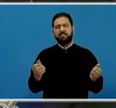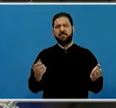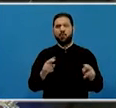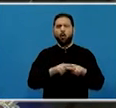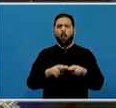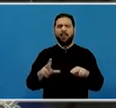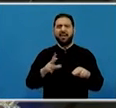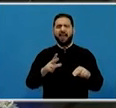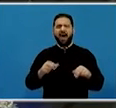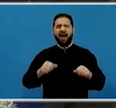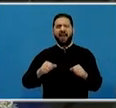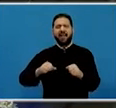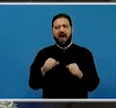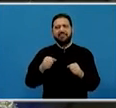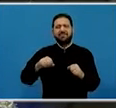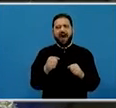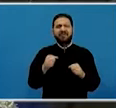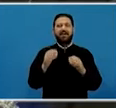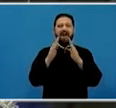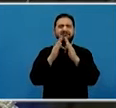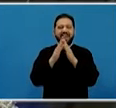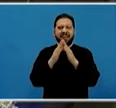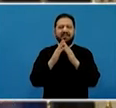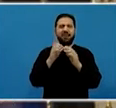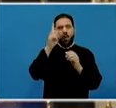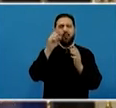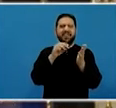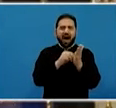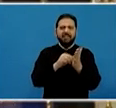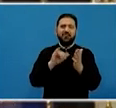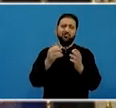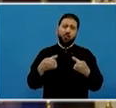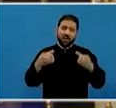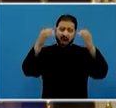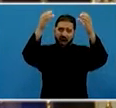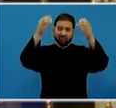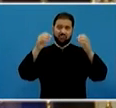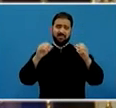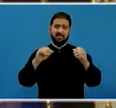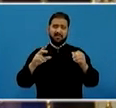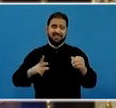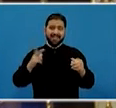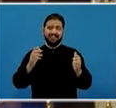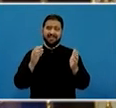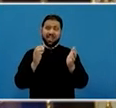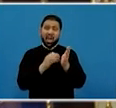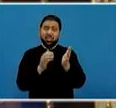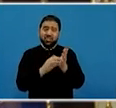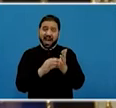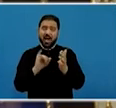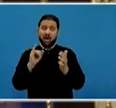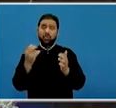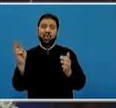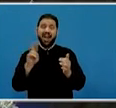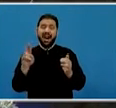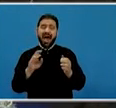altă dată sau între oameni chiar și din orașe, orașe mai mici sau din orașe mai mari, aceasta este necesară și din relația aceasta dintre oameni, în